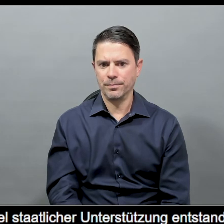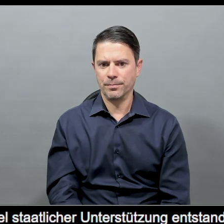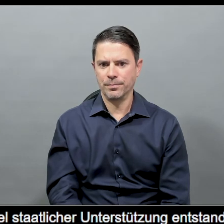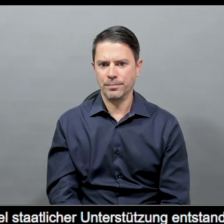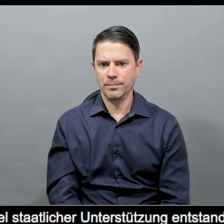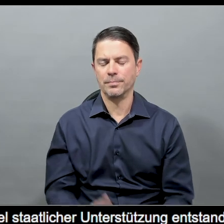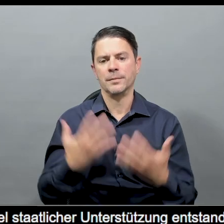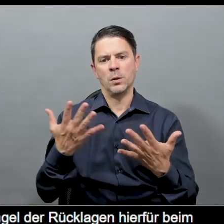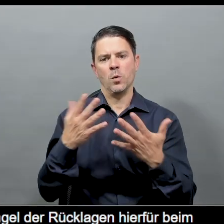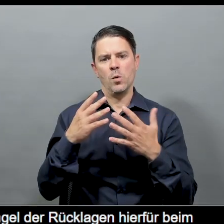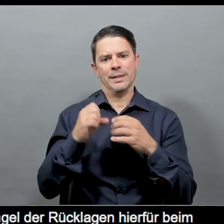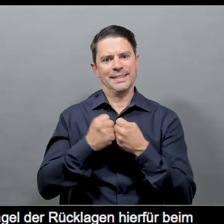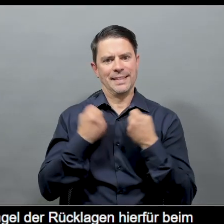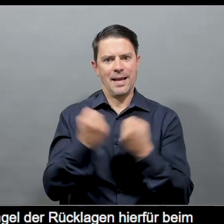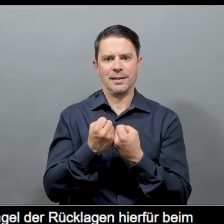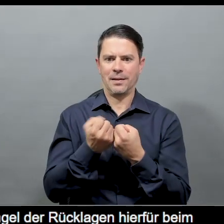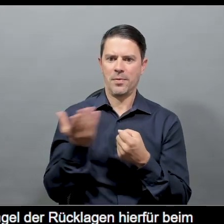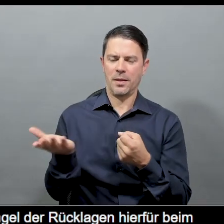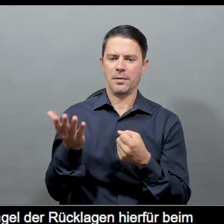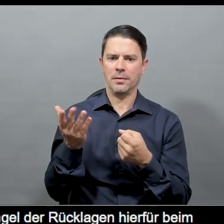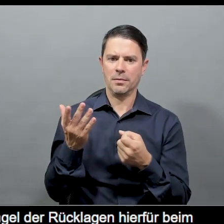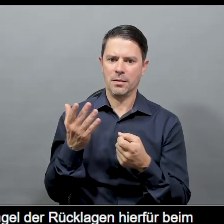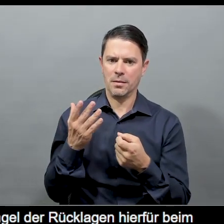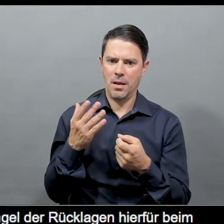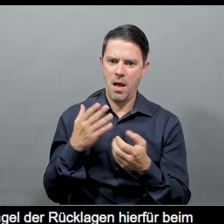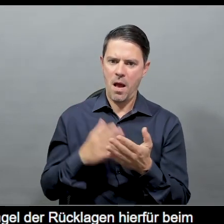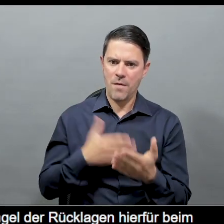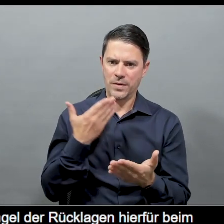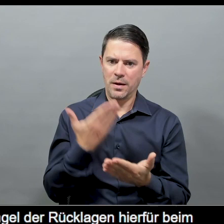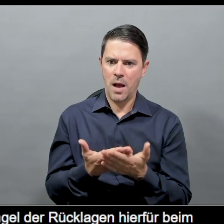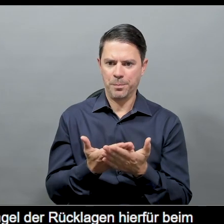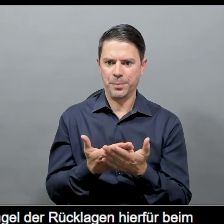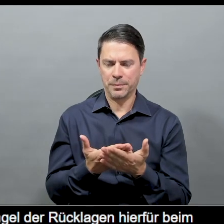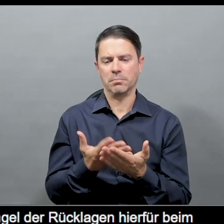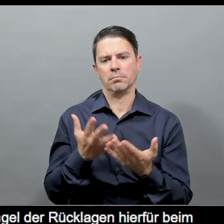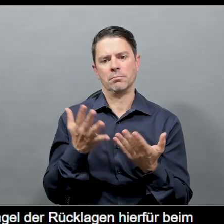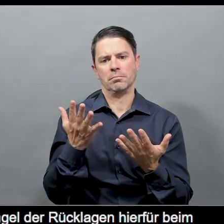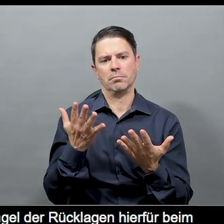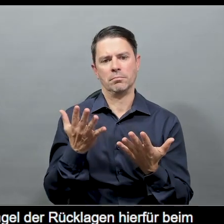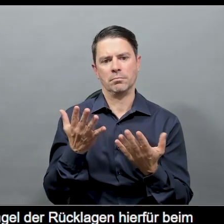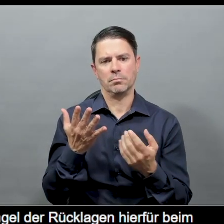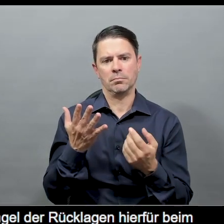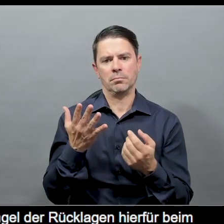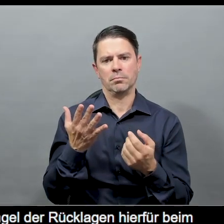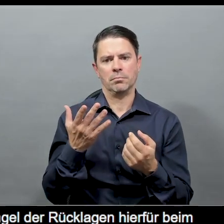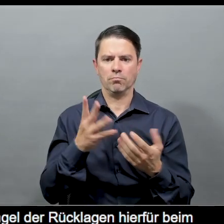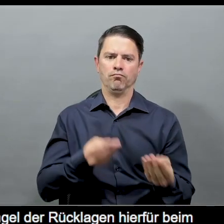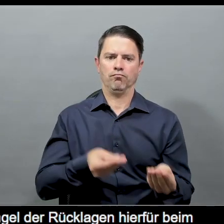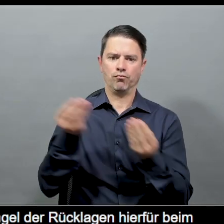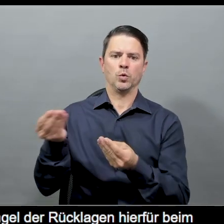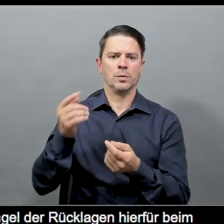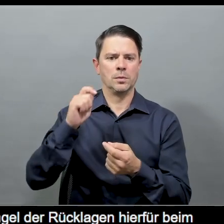eigentlich von den rechtlich selbstständigen Studentenwerken sonst wahrgenommen wird. Ich bin sehr froh, dass wir damit gerade jetzt auch